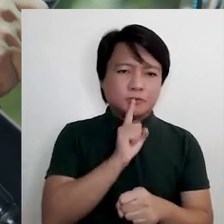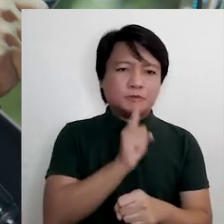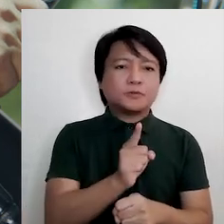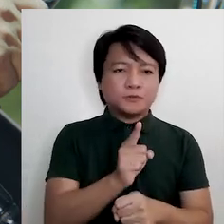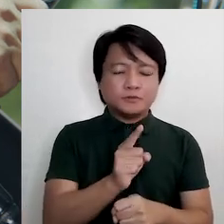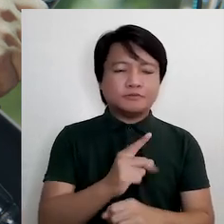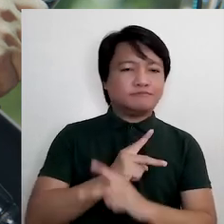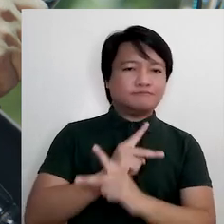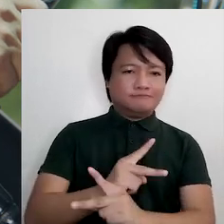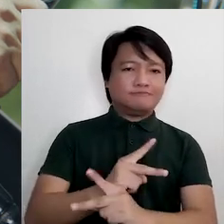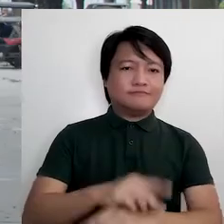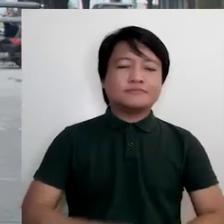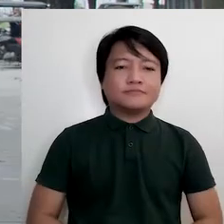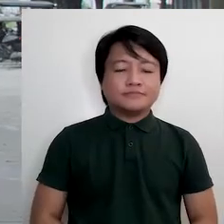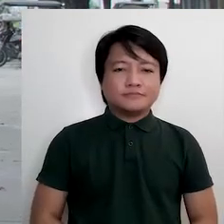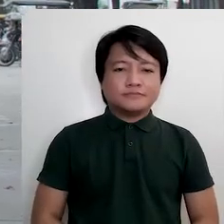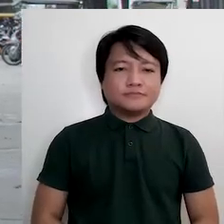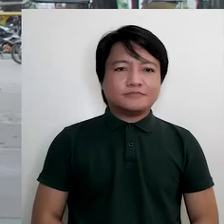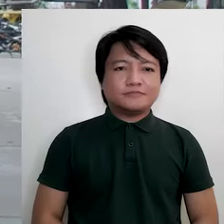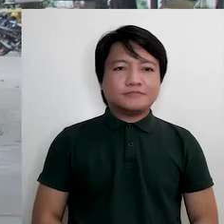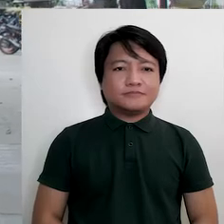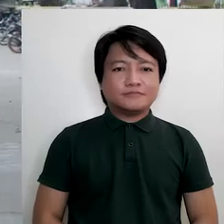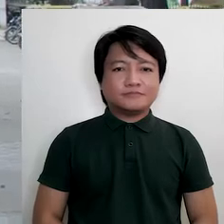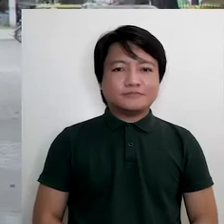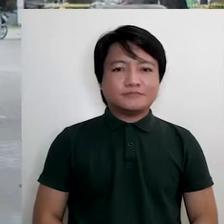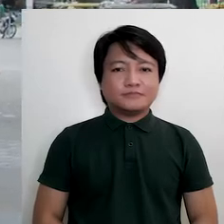muna ang kaligtasan.